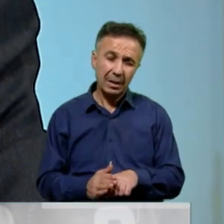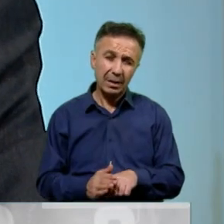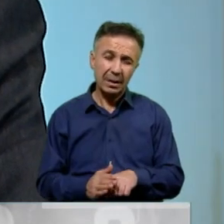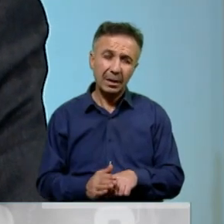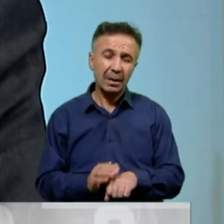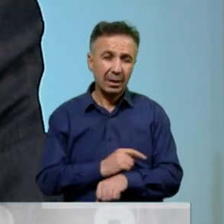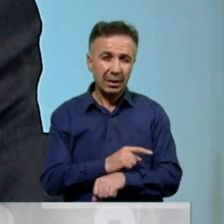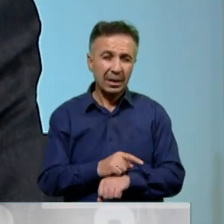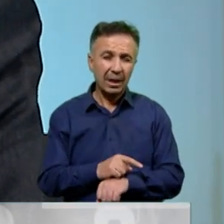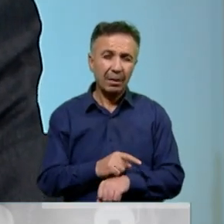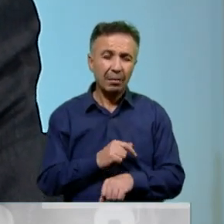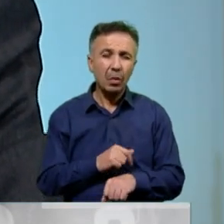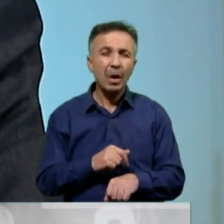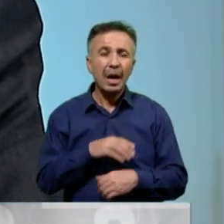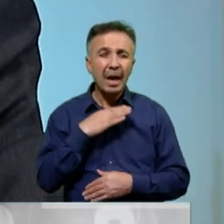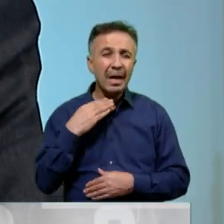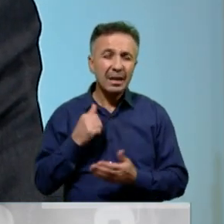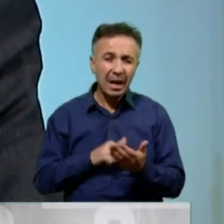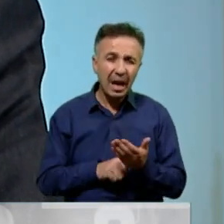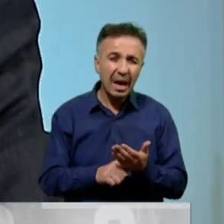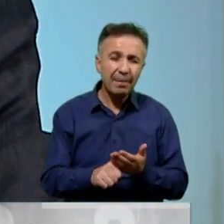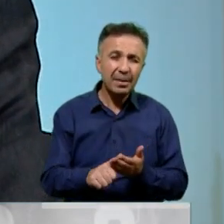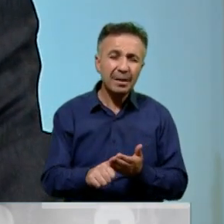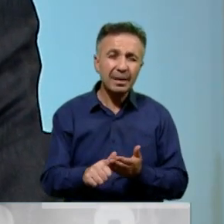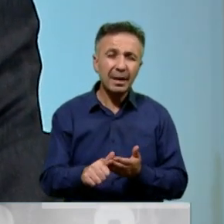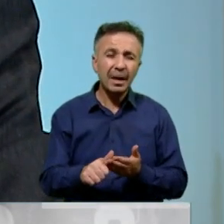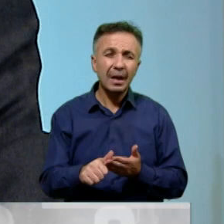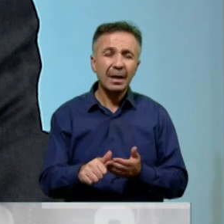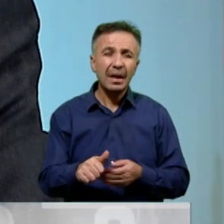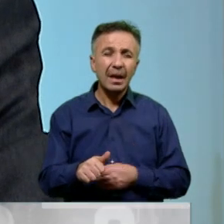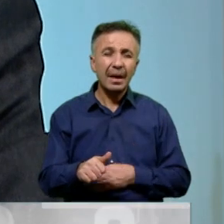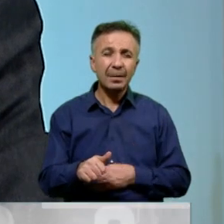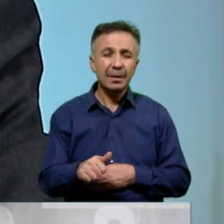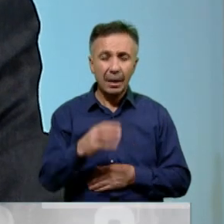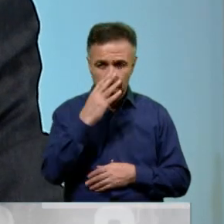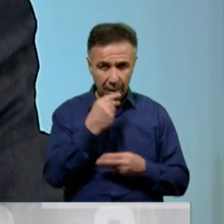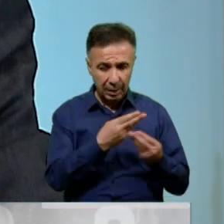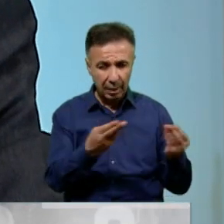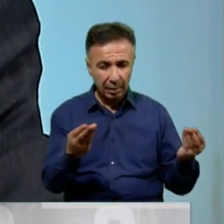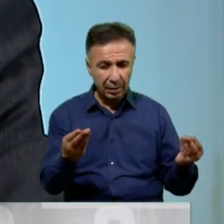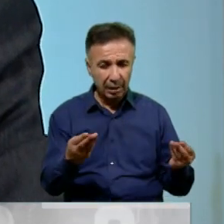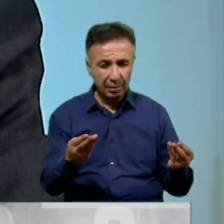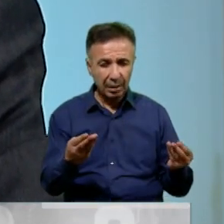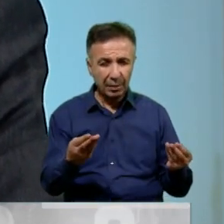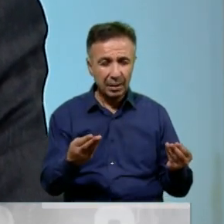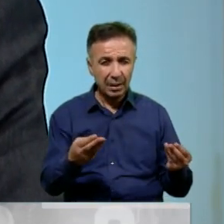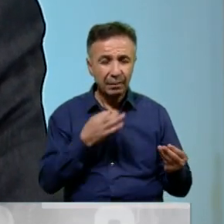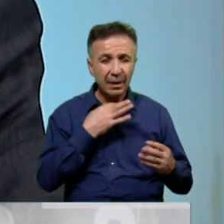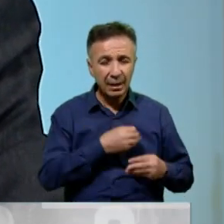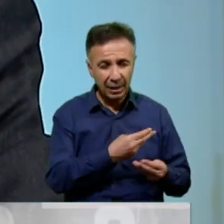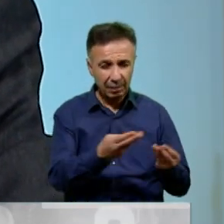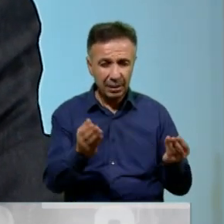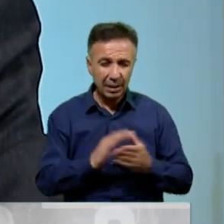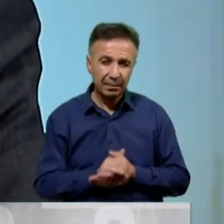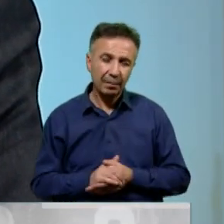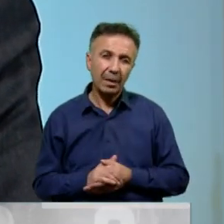tamamen dağıtılacak yahut fakirlere verilecek. Bunu ayırmak lazım. Ama öyle bir vasiyet yok. Ben vefat